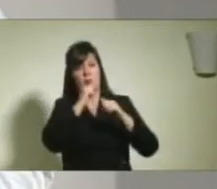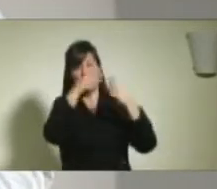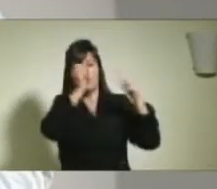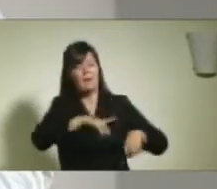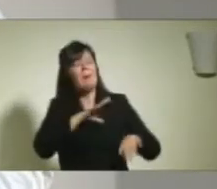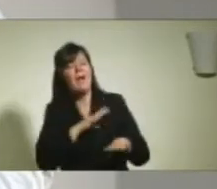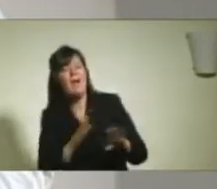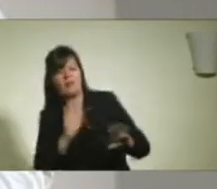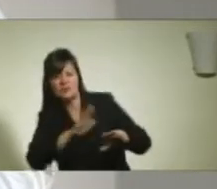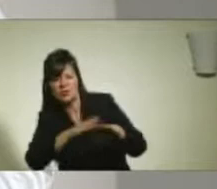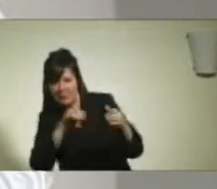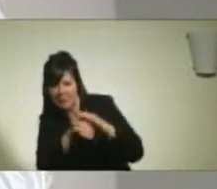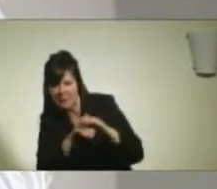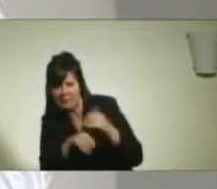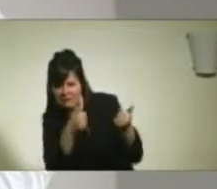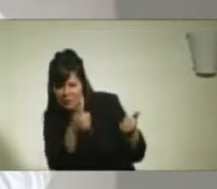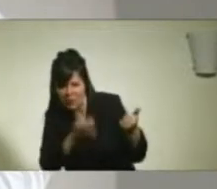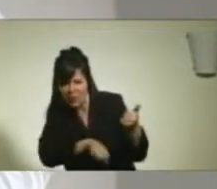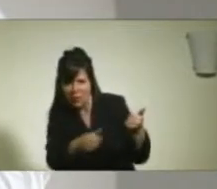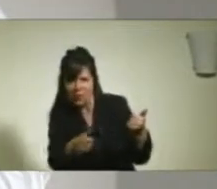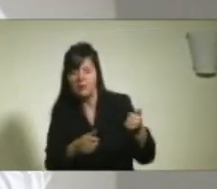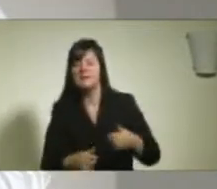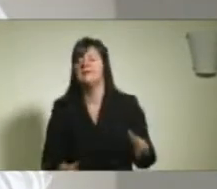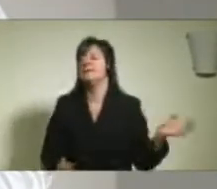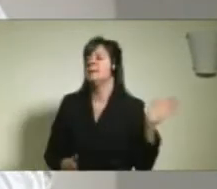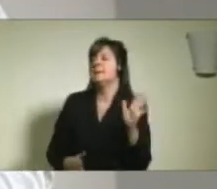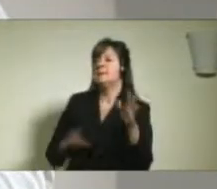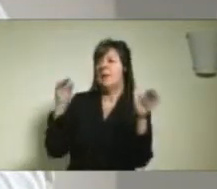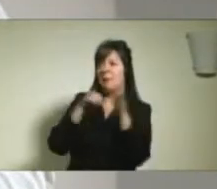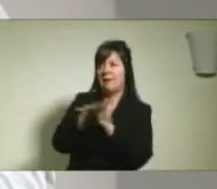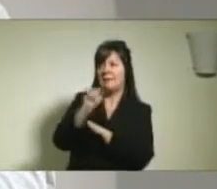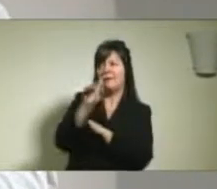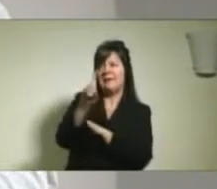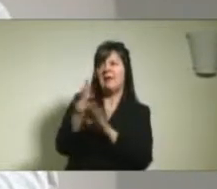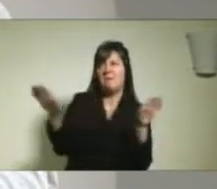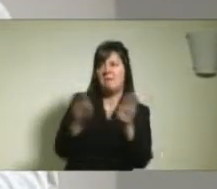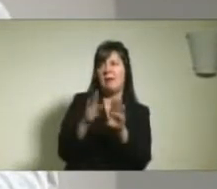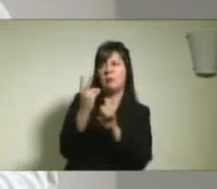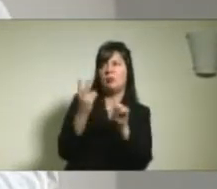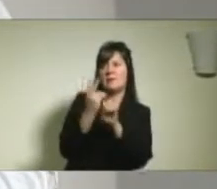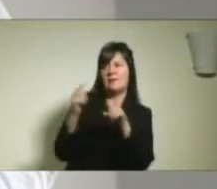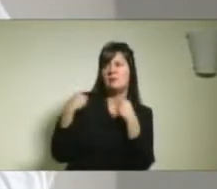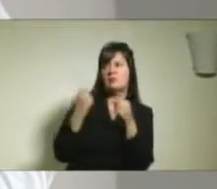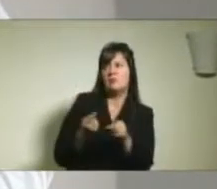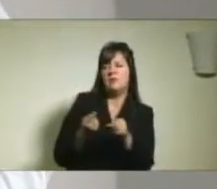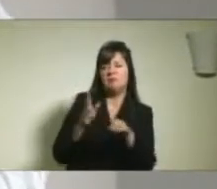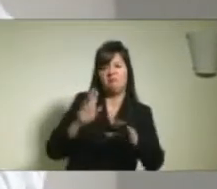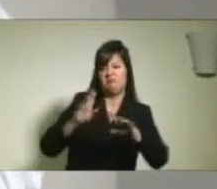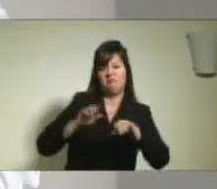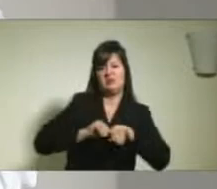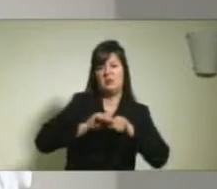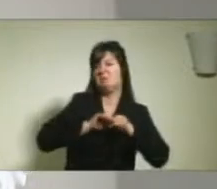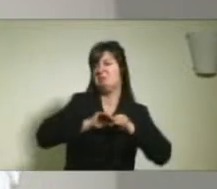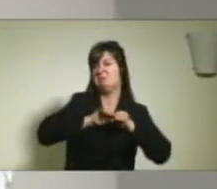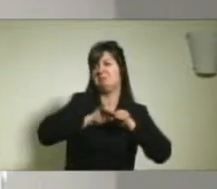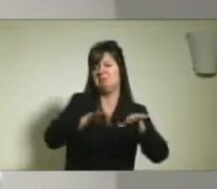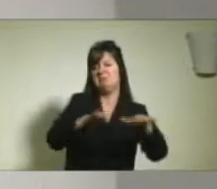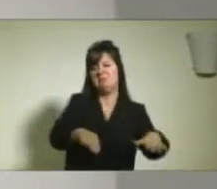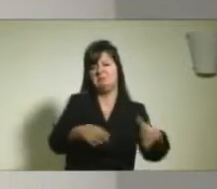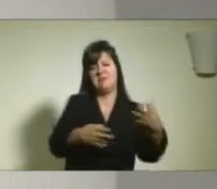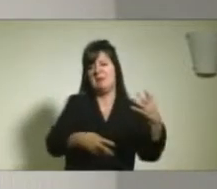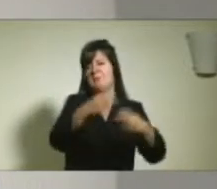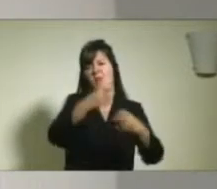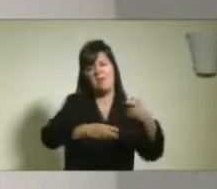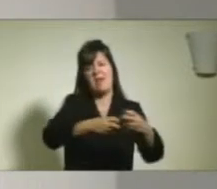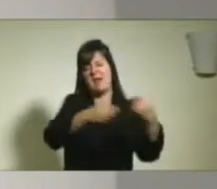vous savez, la banque TD a fermé il y a 2 ans. Et ça a vraiment causé des problèmes pour les résidents. Et j'ai